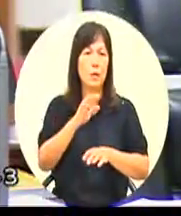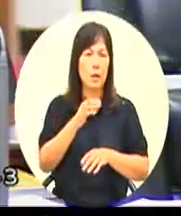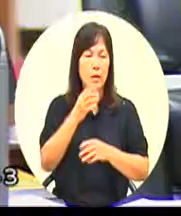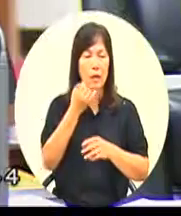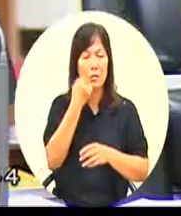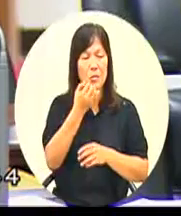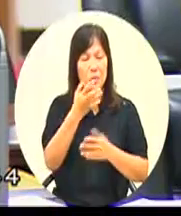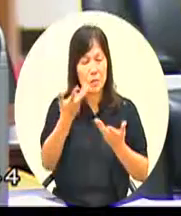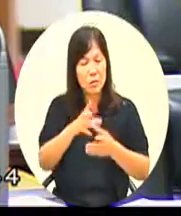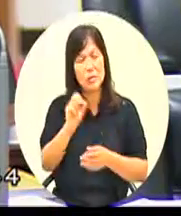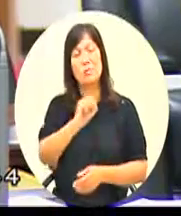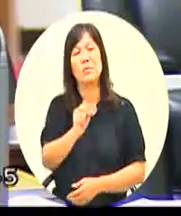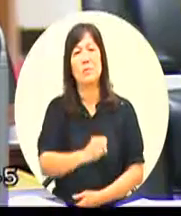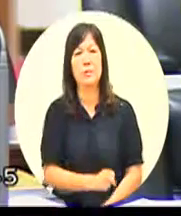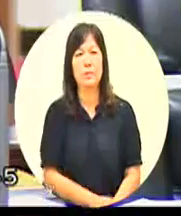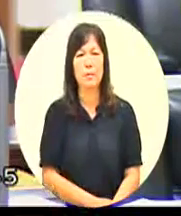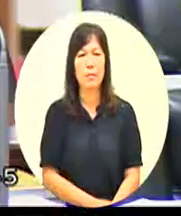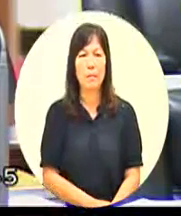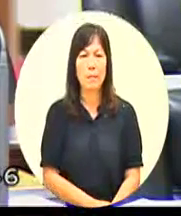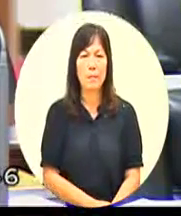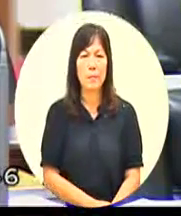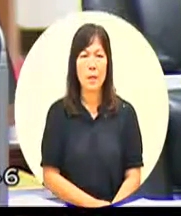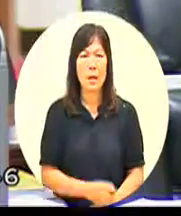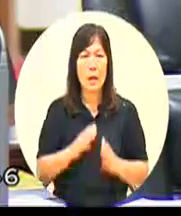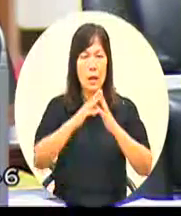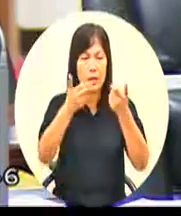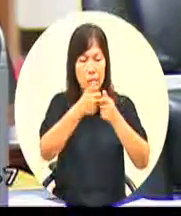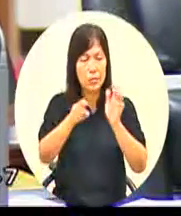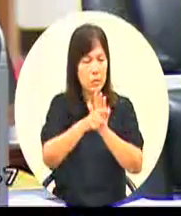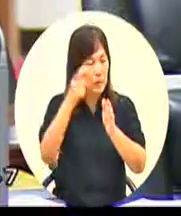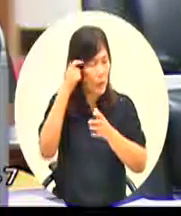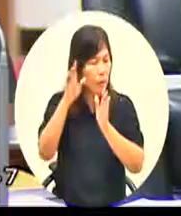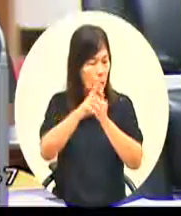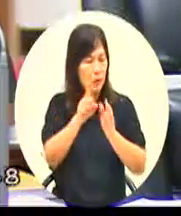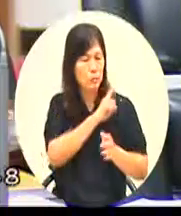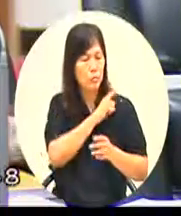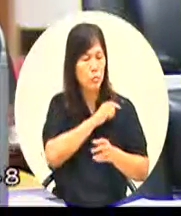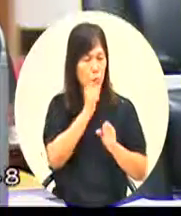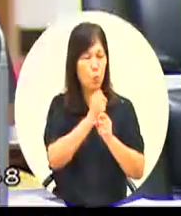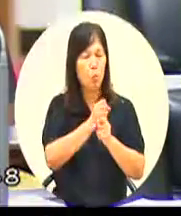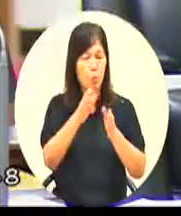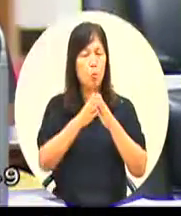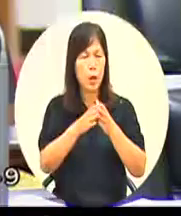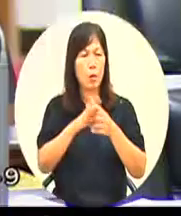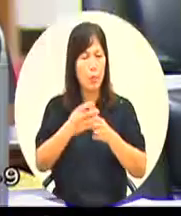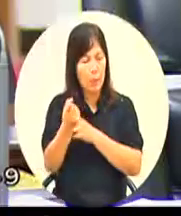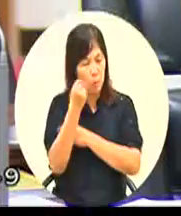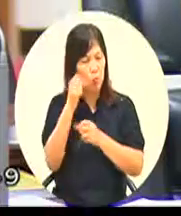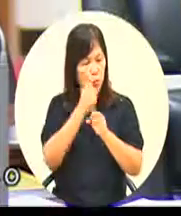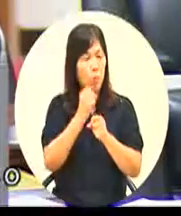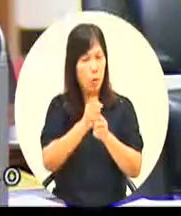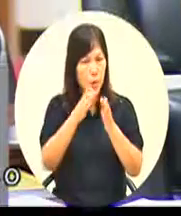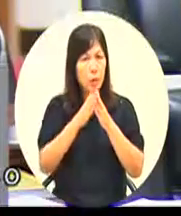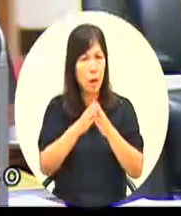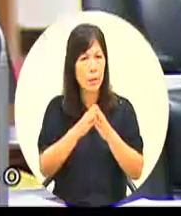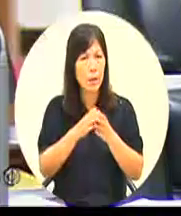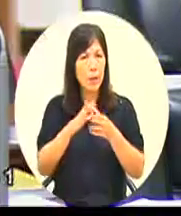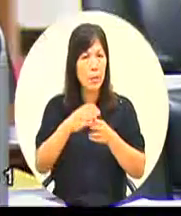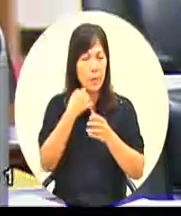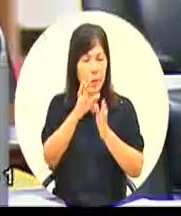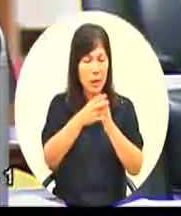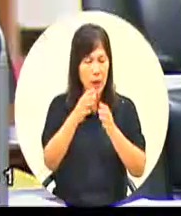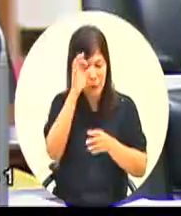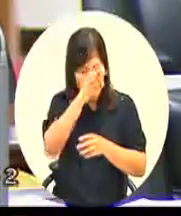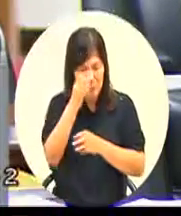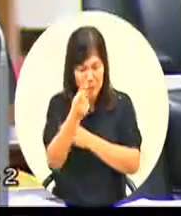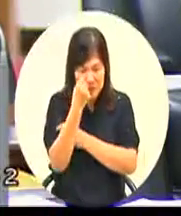啊。对，那么多议员要发挥他的职责呢，我们要认真工作呢，我们要认真去赶快找一